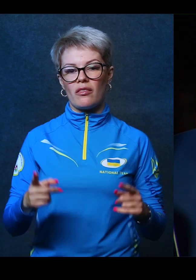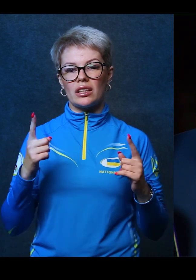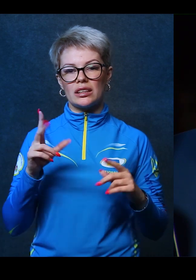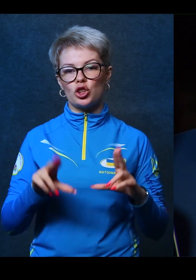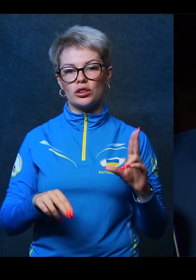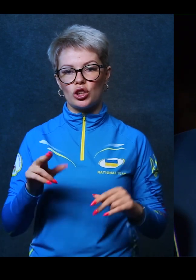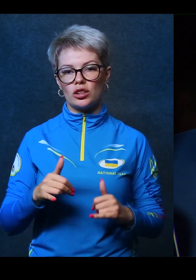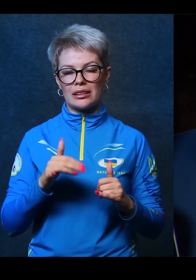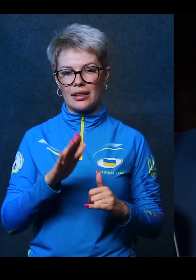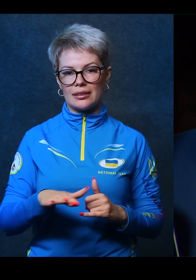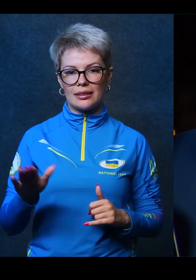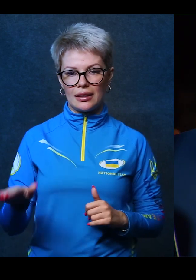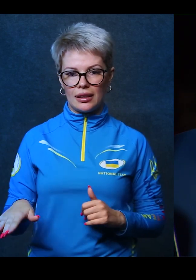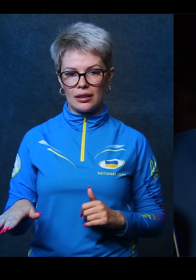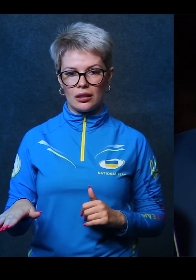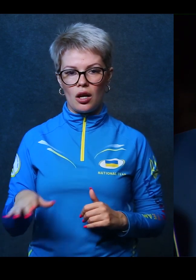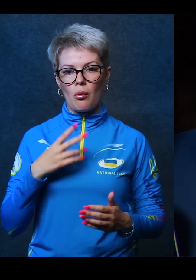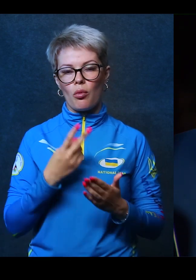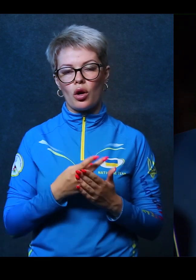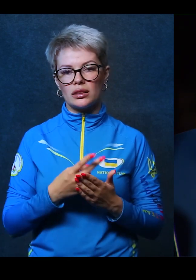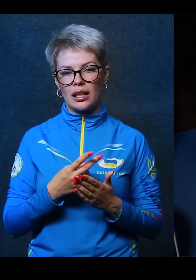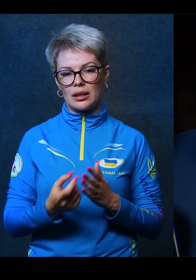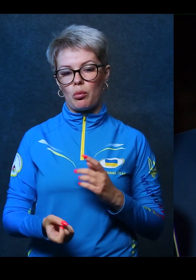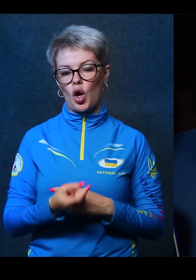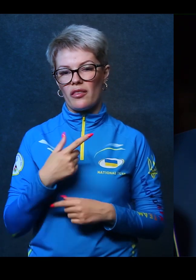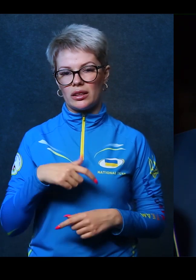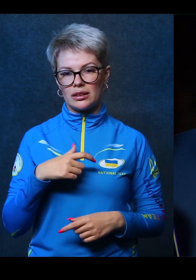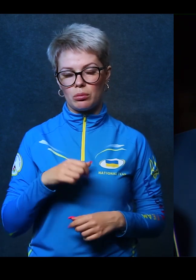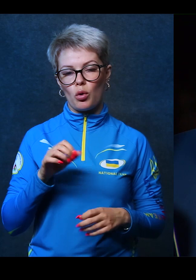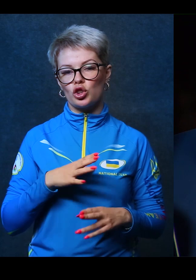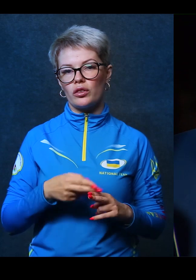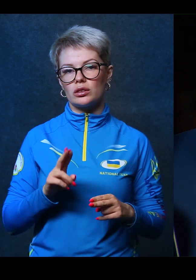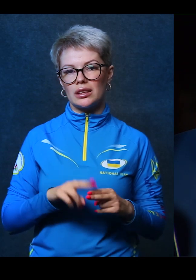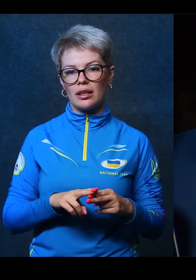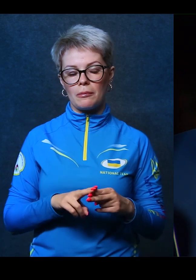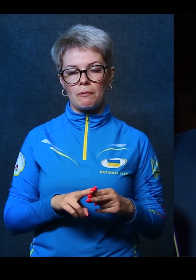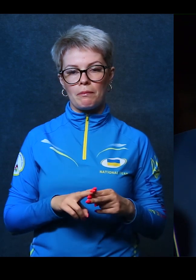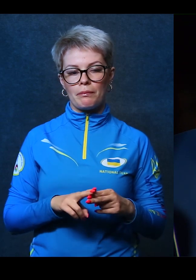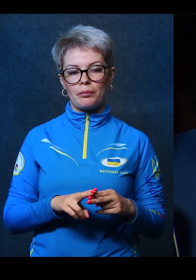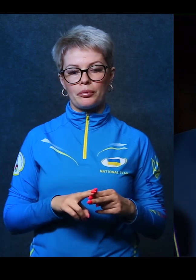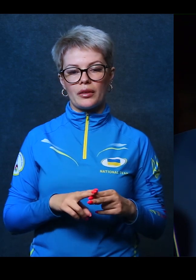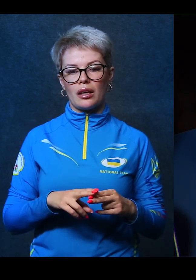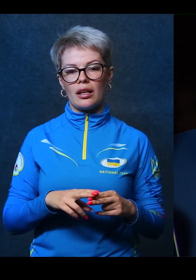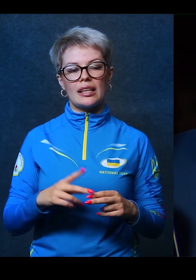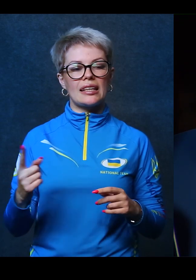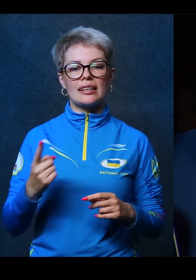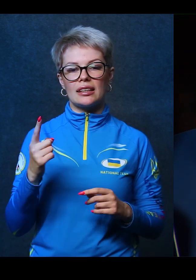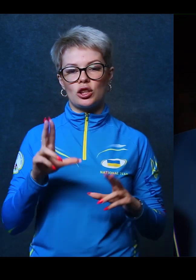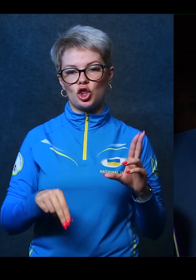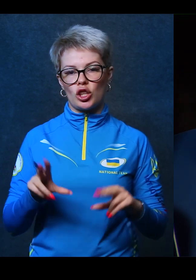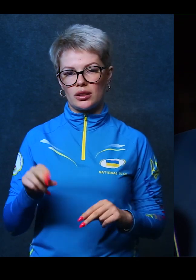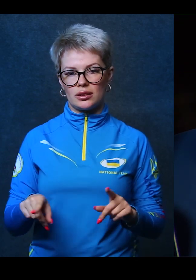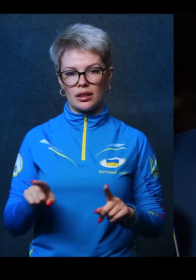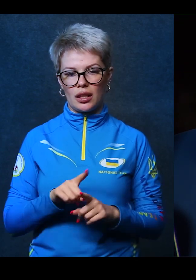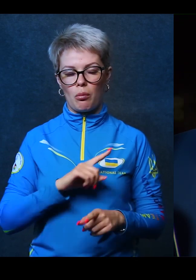величезний шанс для дітей показати, проявити себе. Можливо, це може ну, єдиний шанс, такий,